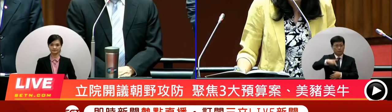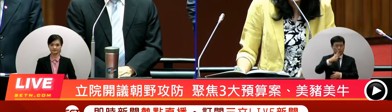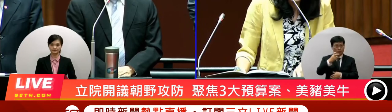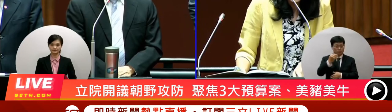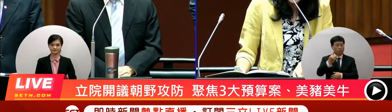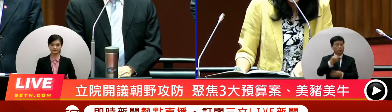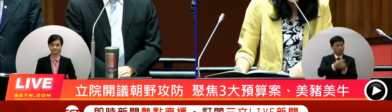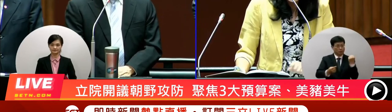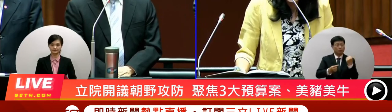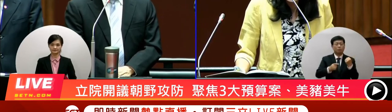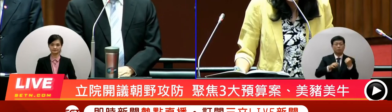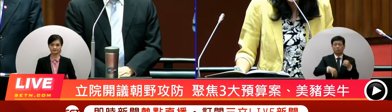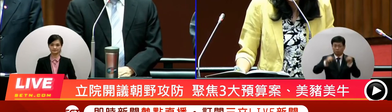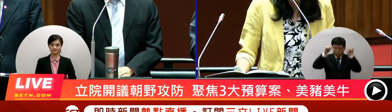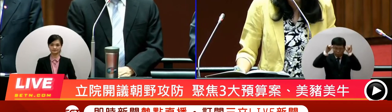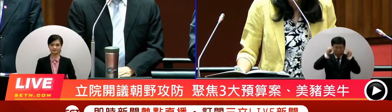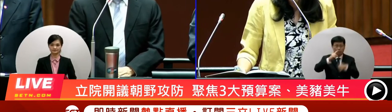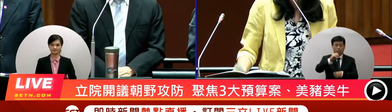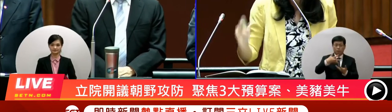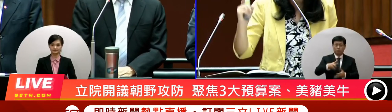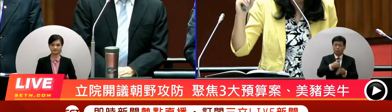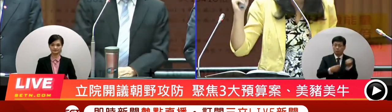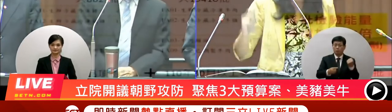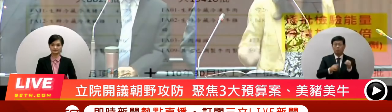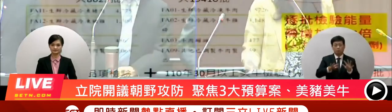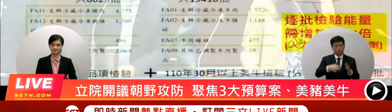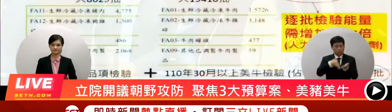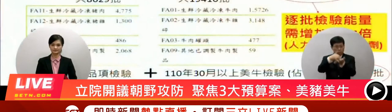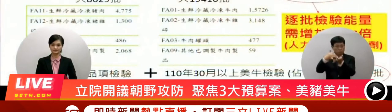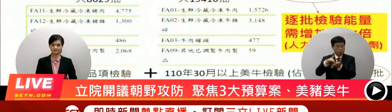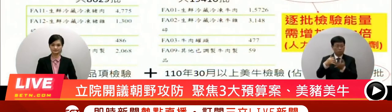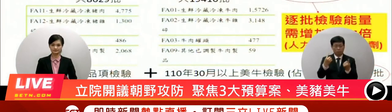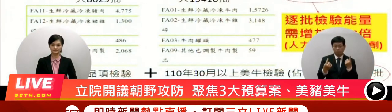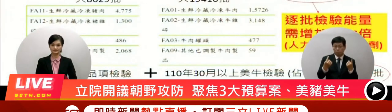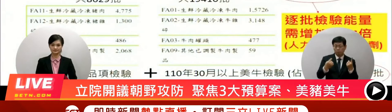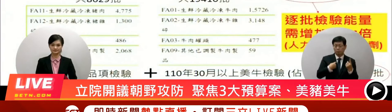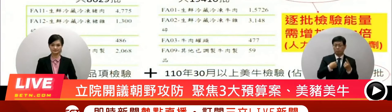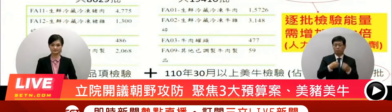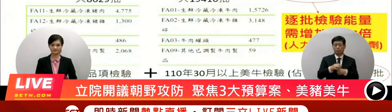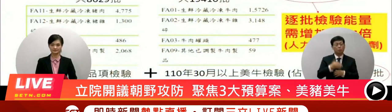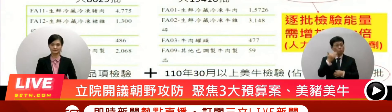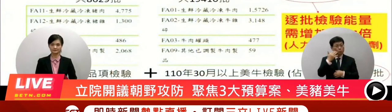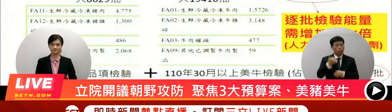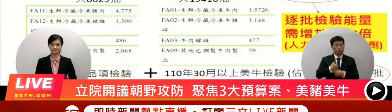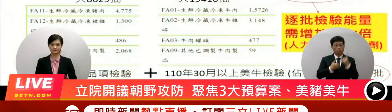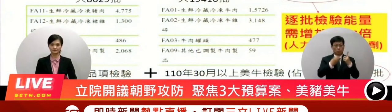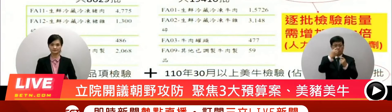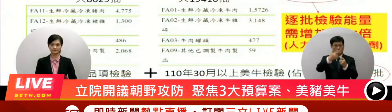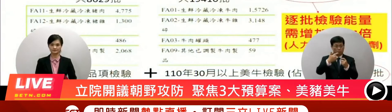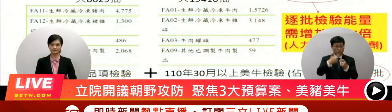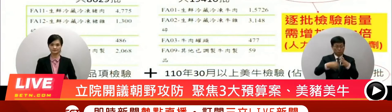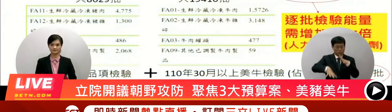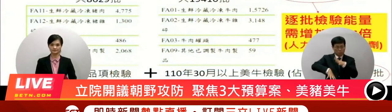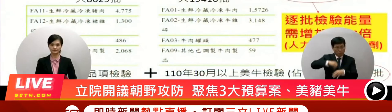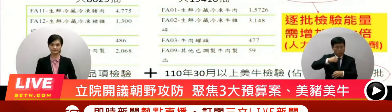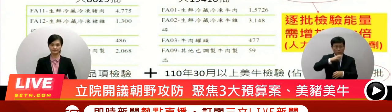8629批，进口的牛肉总共10000多批，所以我们用这样的数据只好去回推。如果说2006年我们抽验总数